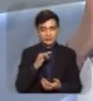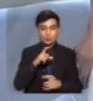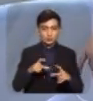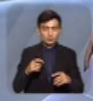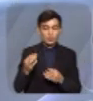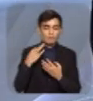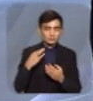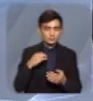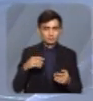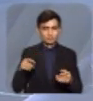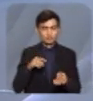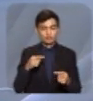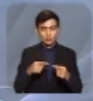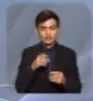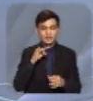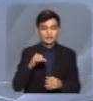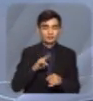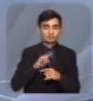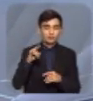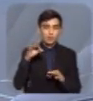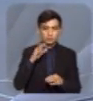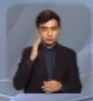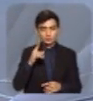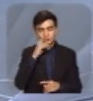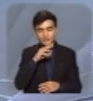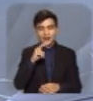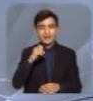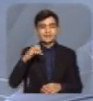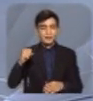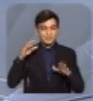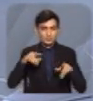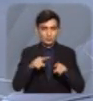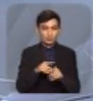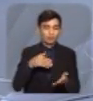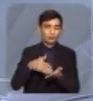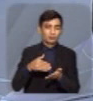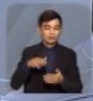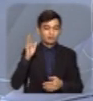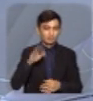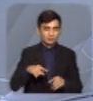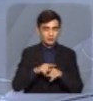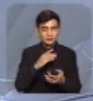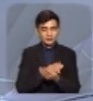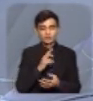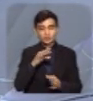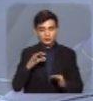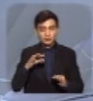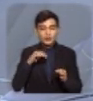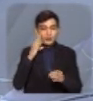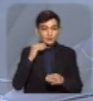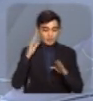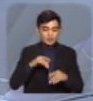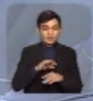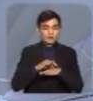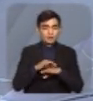им, состоятся ли запланированные рейсы. В кассах разводят руками. На время расследования причин крушения самолета под Алматы у